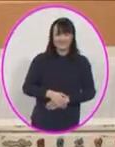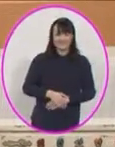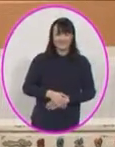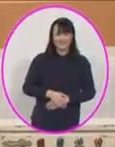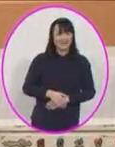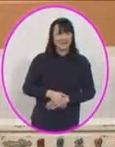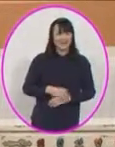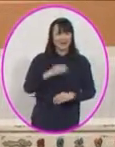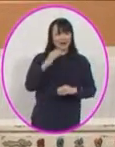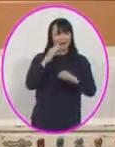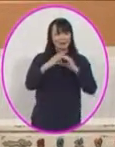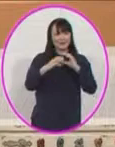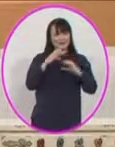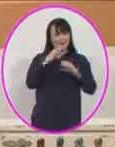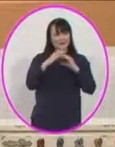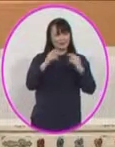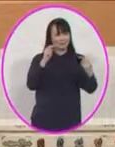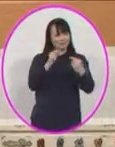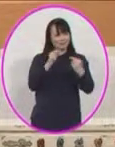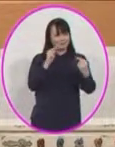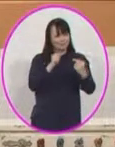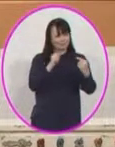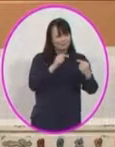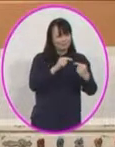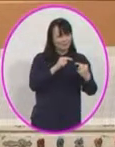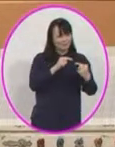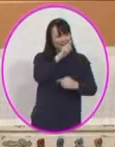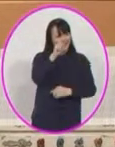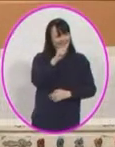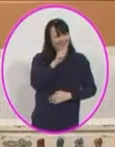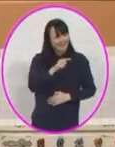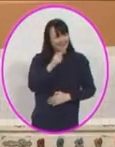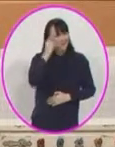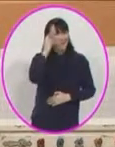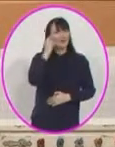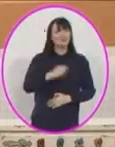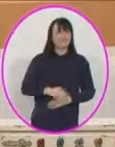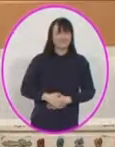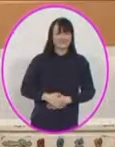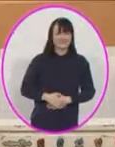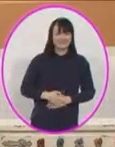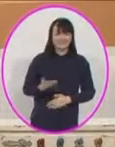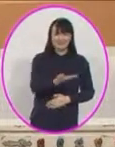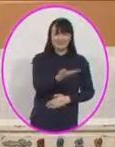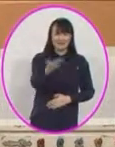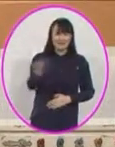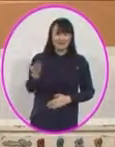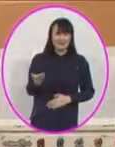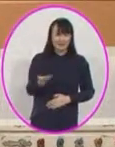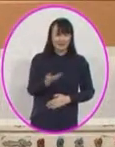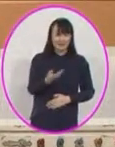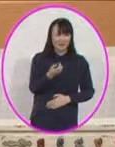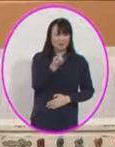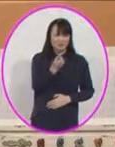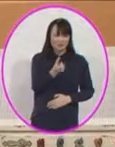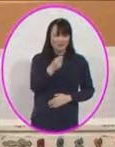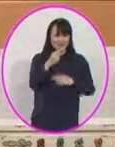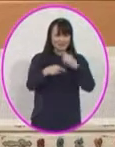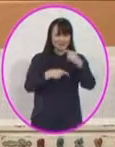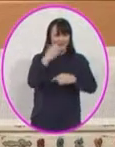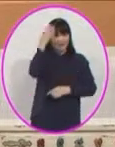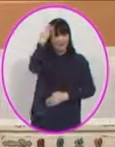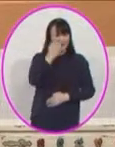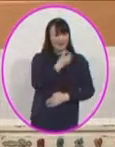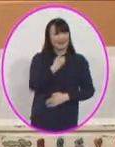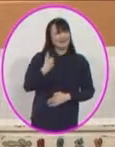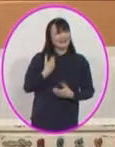かで来ないコミュニケーションがをですねもしかしてねー今ご覧になってる方もこれだけでもね少し離して頂けたじゃなく